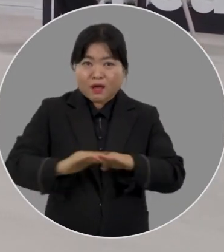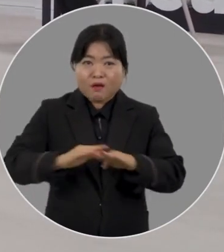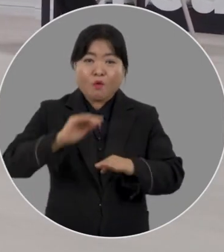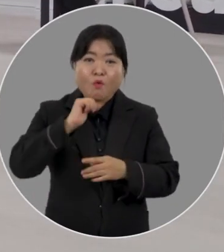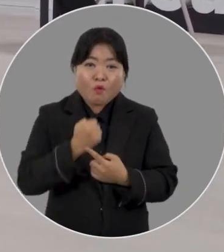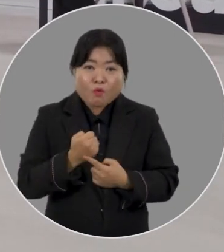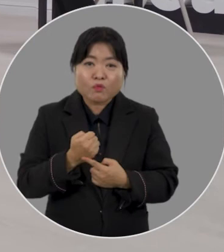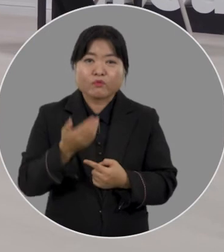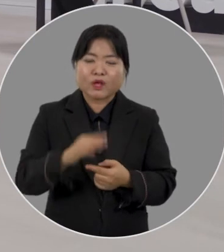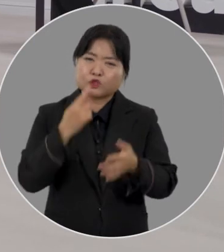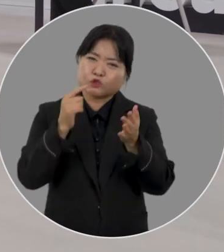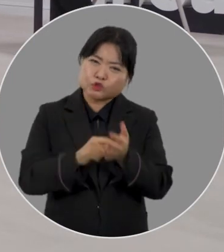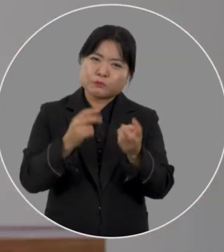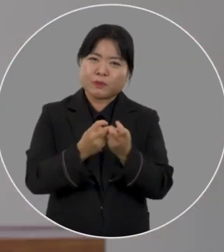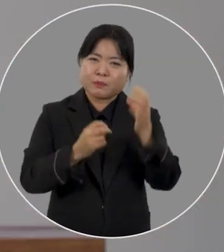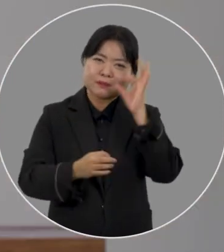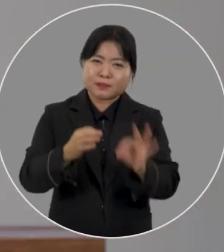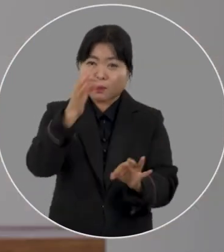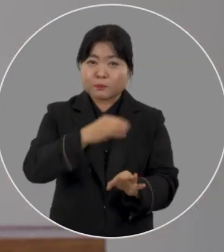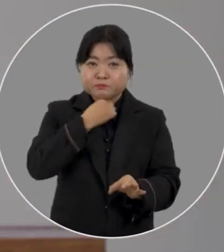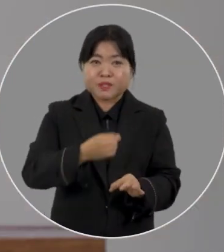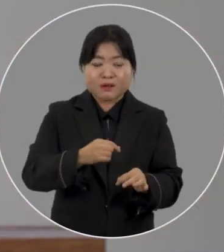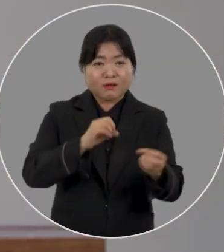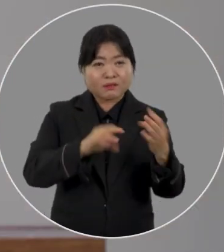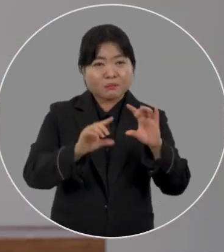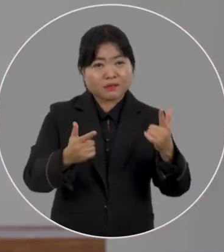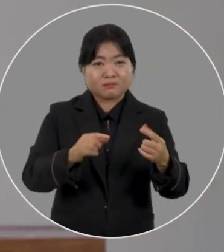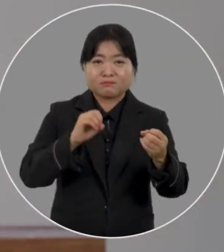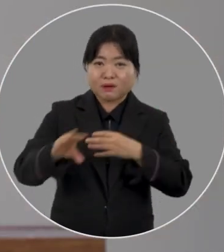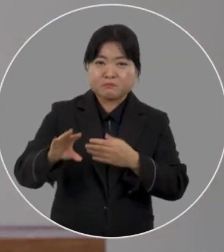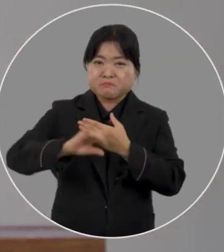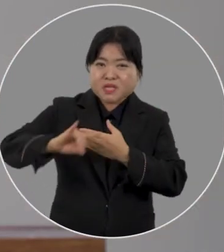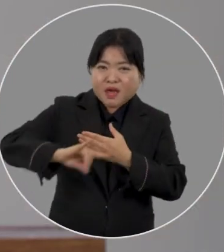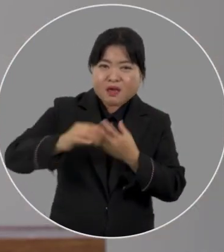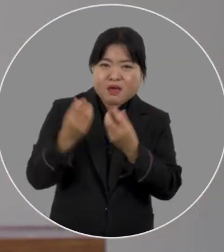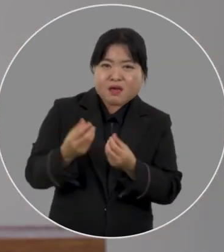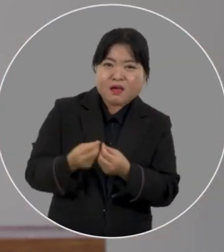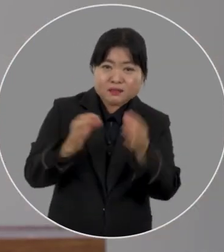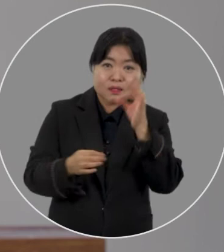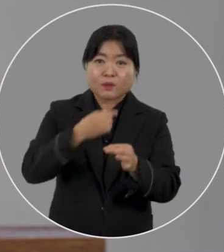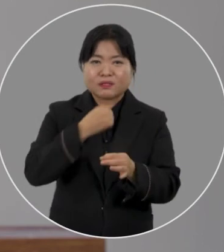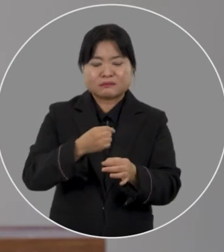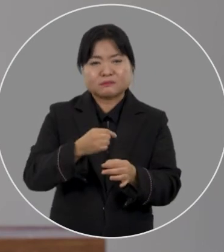좀 손쉬운 해법을 찾으려고 하는 정말 해법 아닌 해법이죠. 손쉬운 핑계거리를 찾으려고